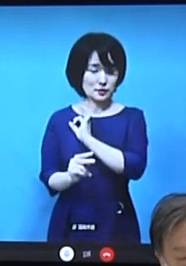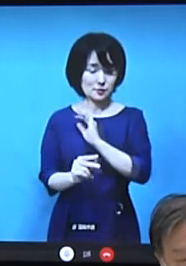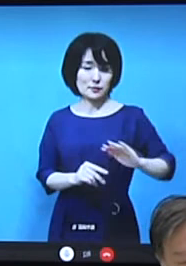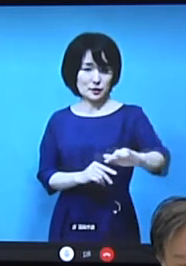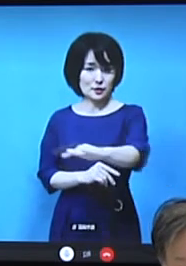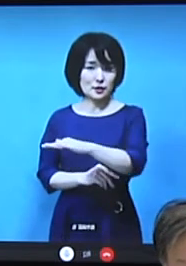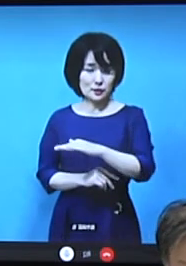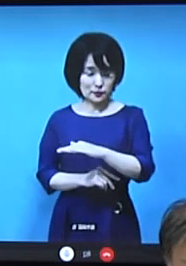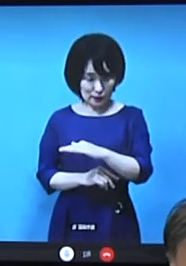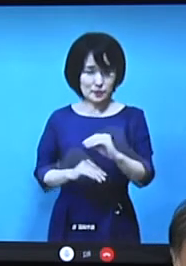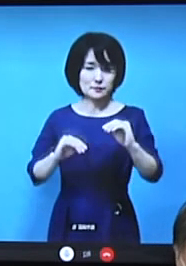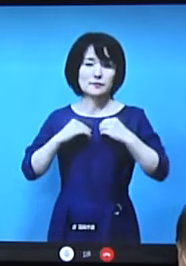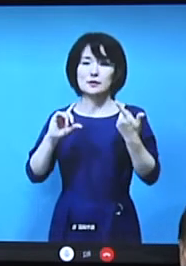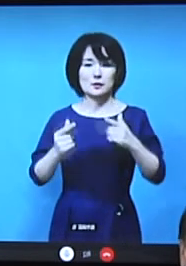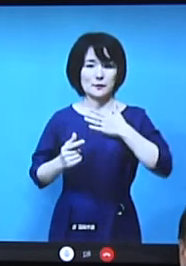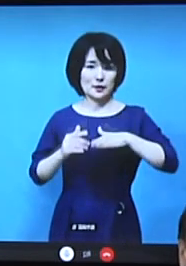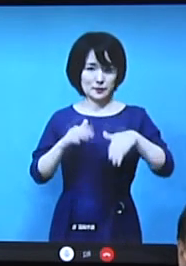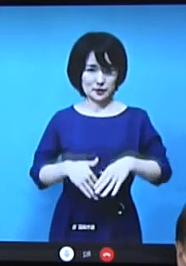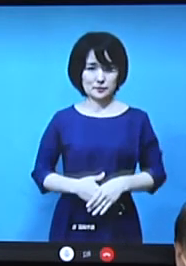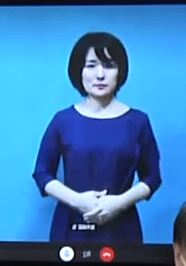した。